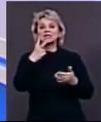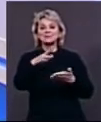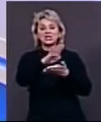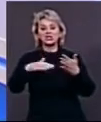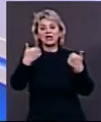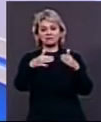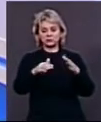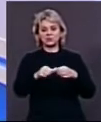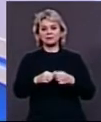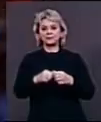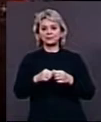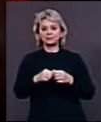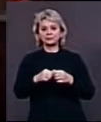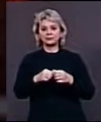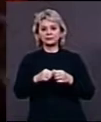Смотрите далее в выпуске.